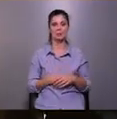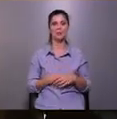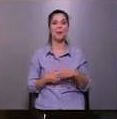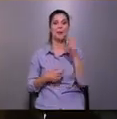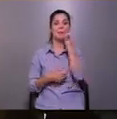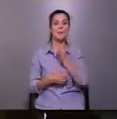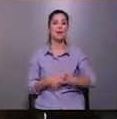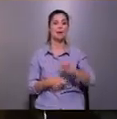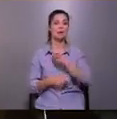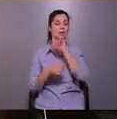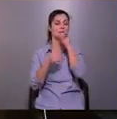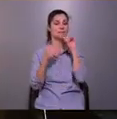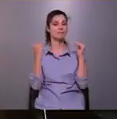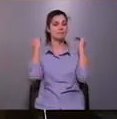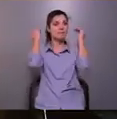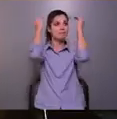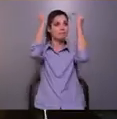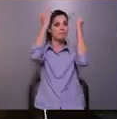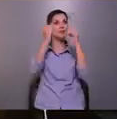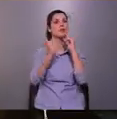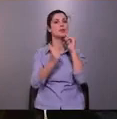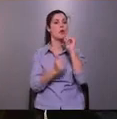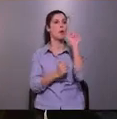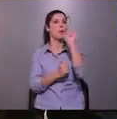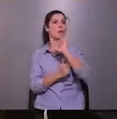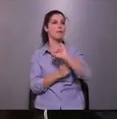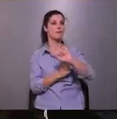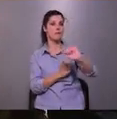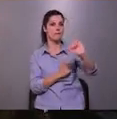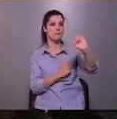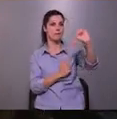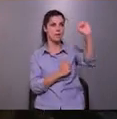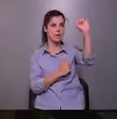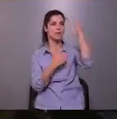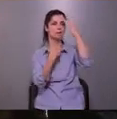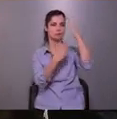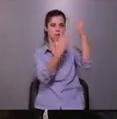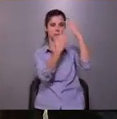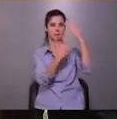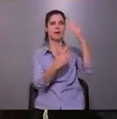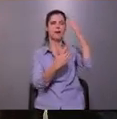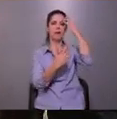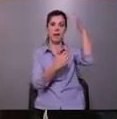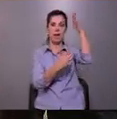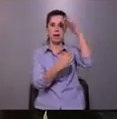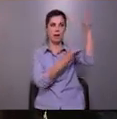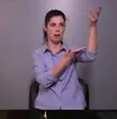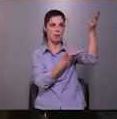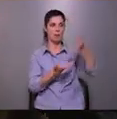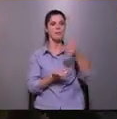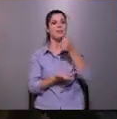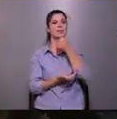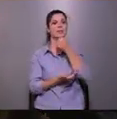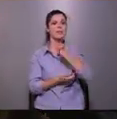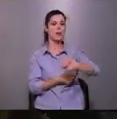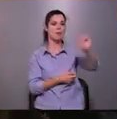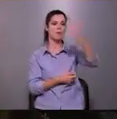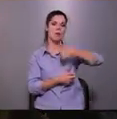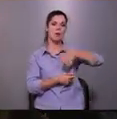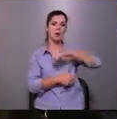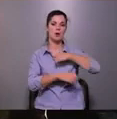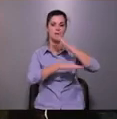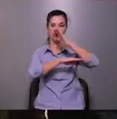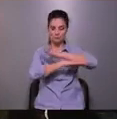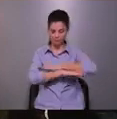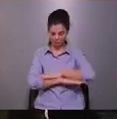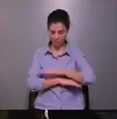Padre nostro, que sei nei cieli, sia santificato il tuo nome. Venga il tuo regno, sia fatta la tua volontà,